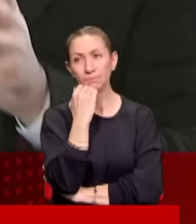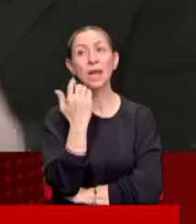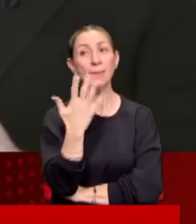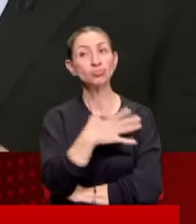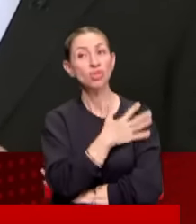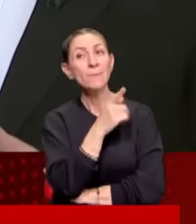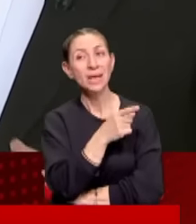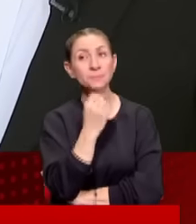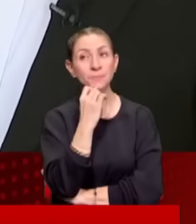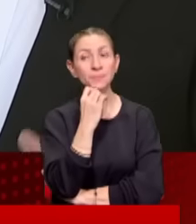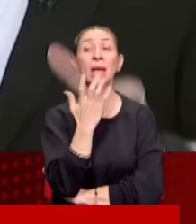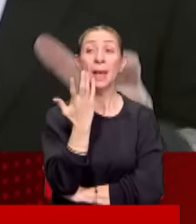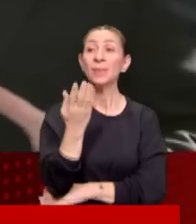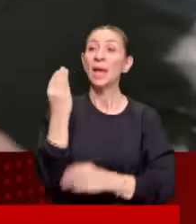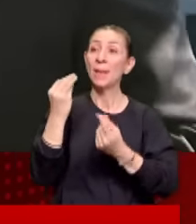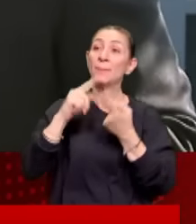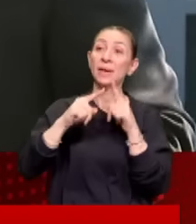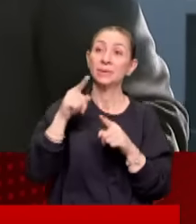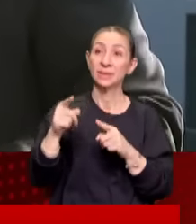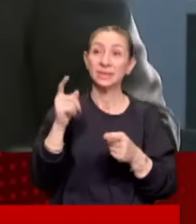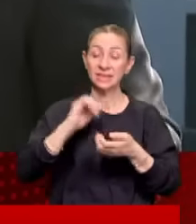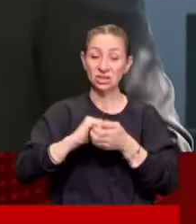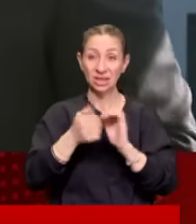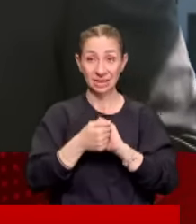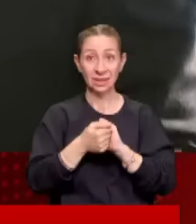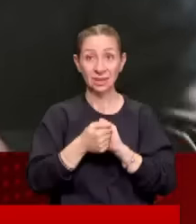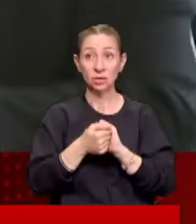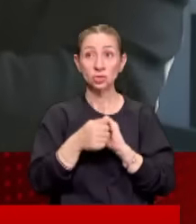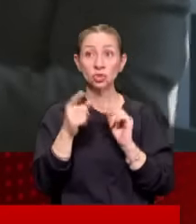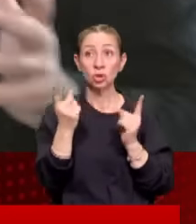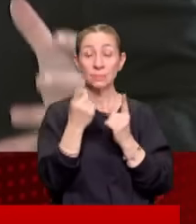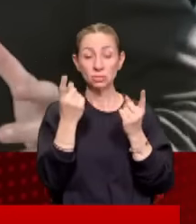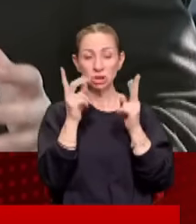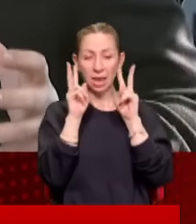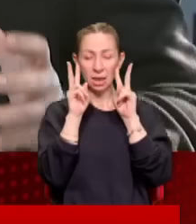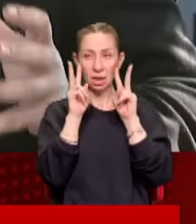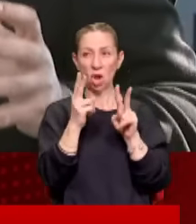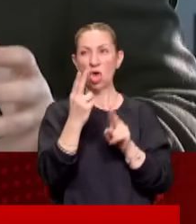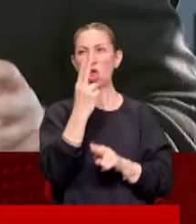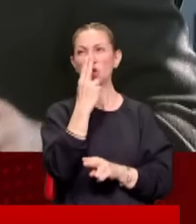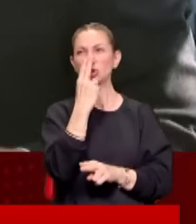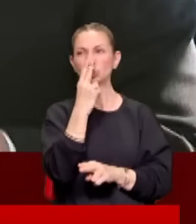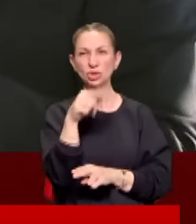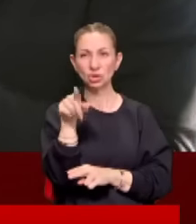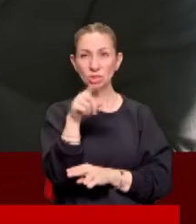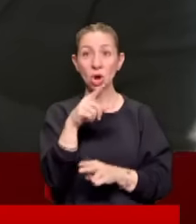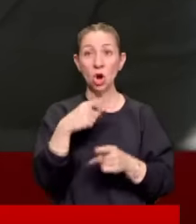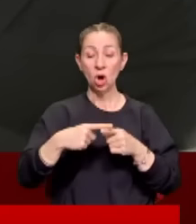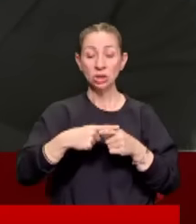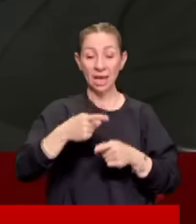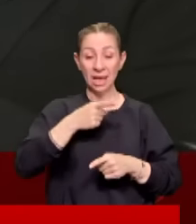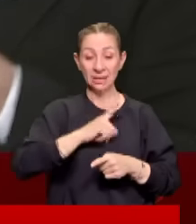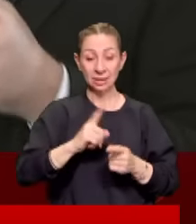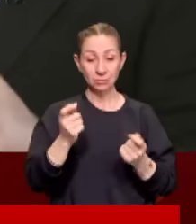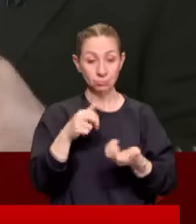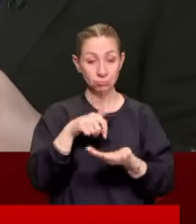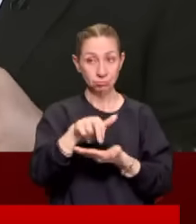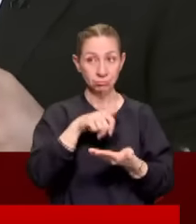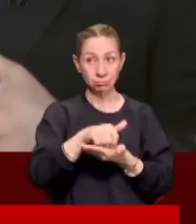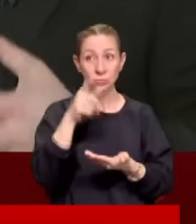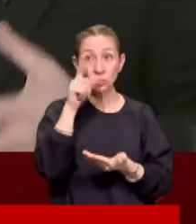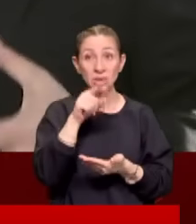Halk Partisi hem de İYİ Parti teşkilatları şöyle bir duruma alışmışlar. Yani ortak adaylarla hareket ettiğimiz